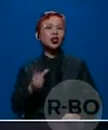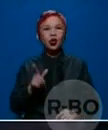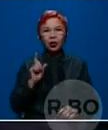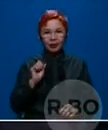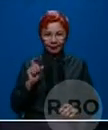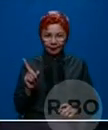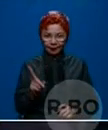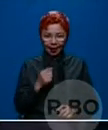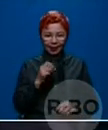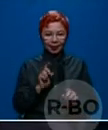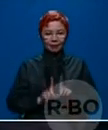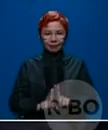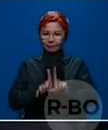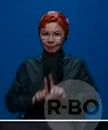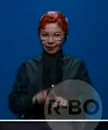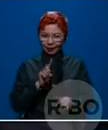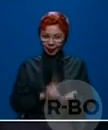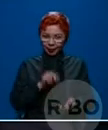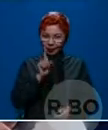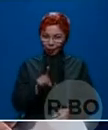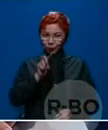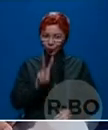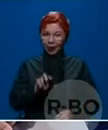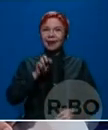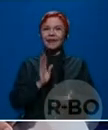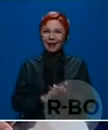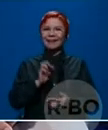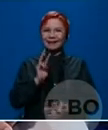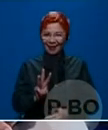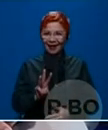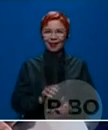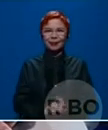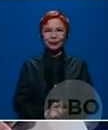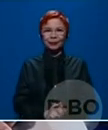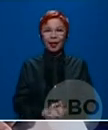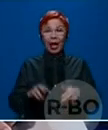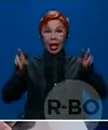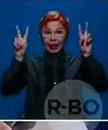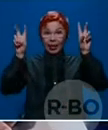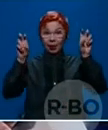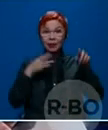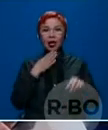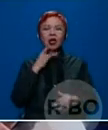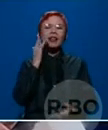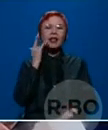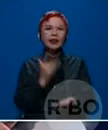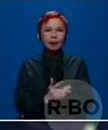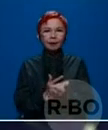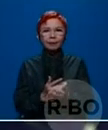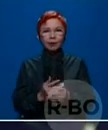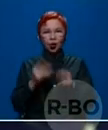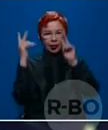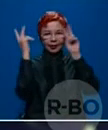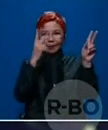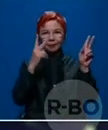untuk saling berargumen menjual gag terbaik yang perlu saya Garis bawahi adalah tema pertanyaan harus tetap dalam koridor malam